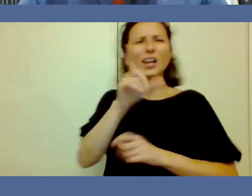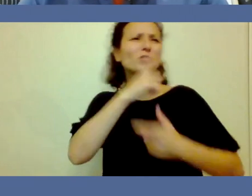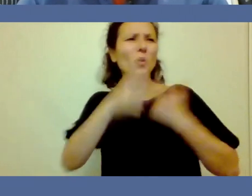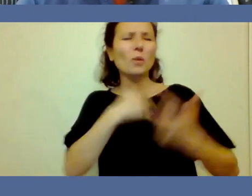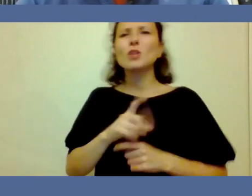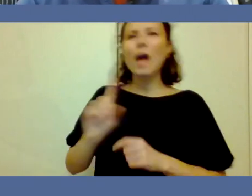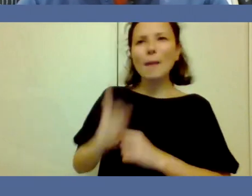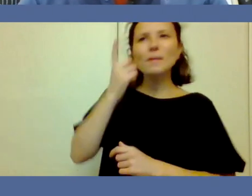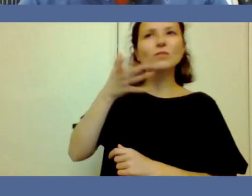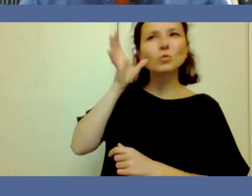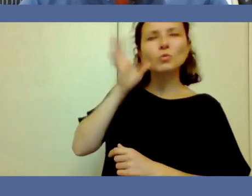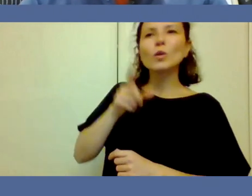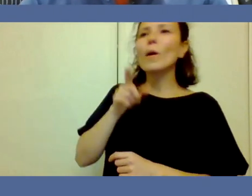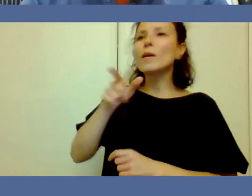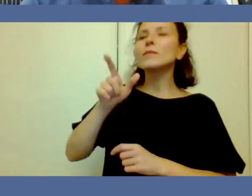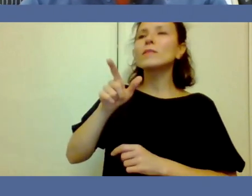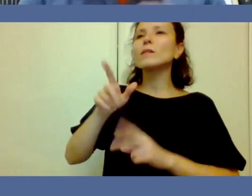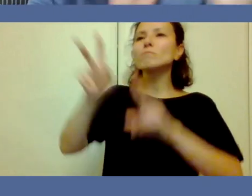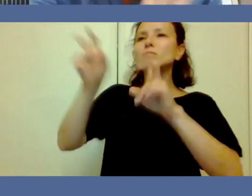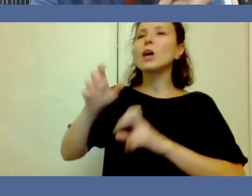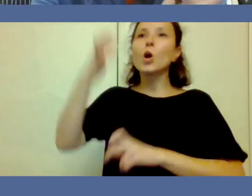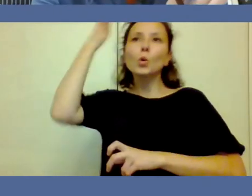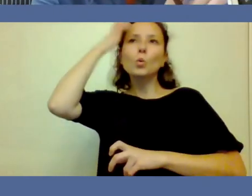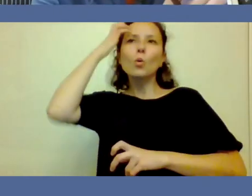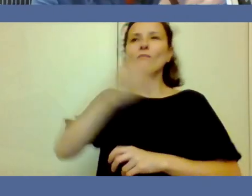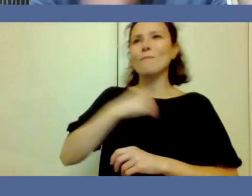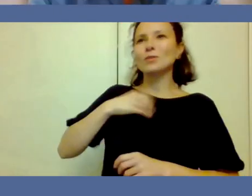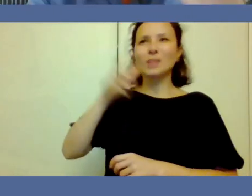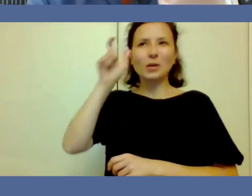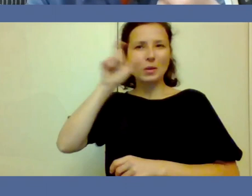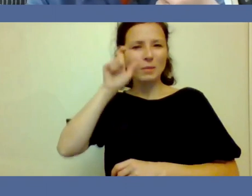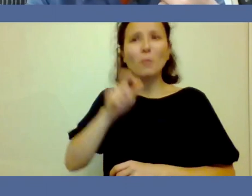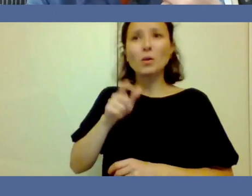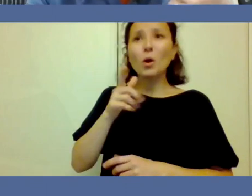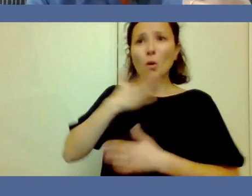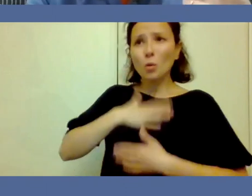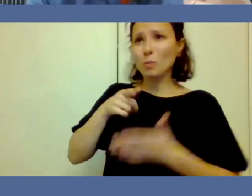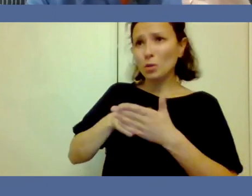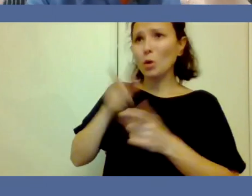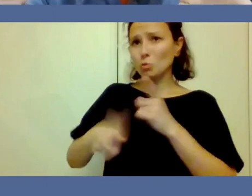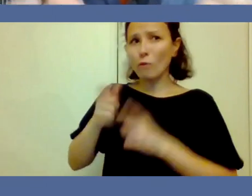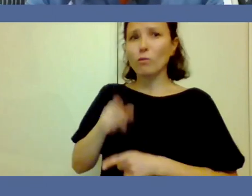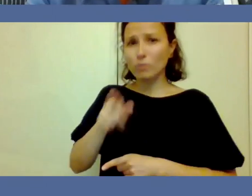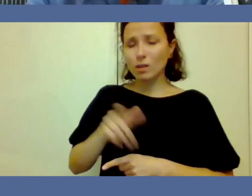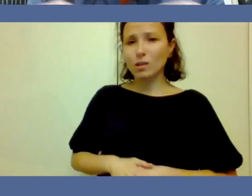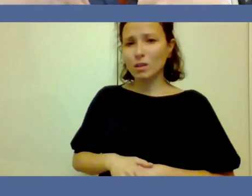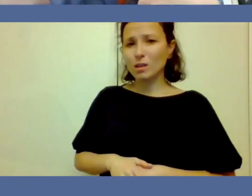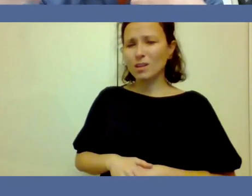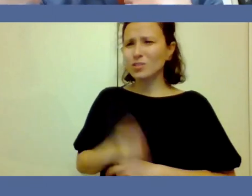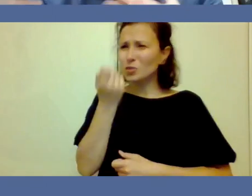usłyszała określenie królowa polskiego kryminału, lubi pani to zaszufladkowanie, lubi pani to określenie, czy ono